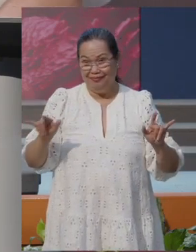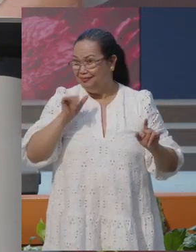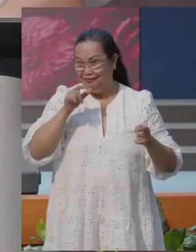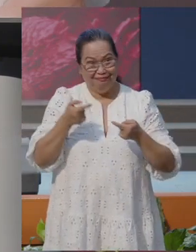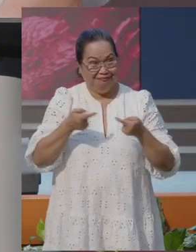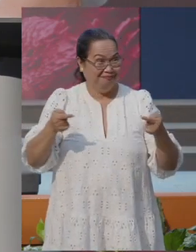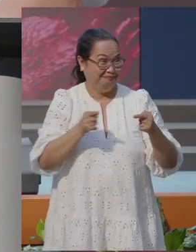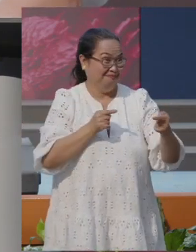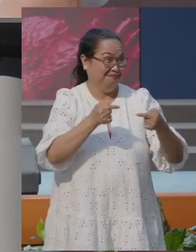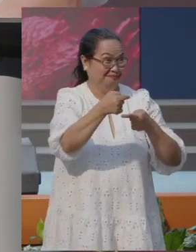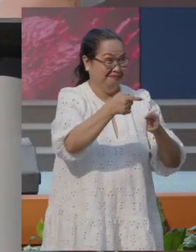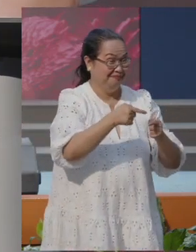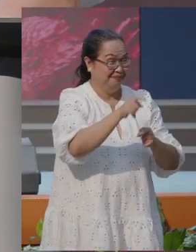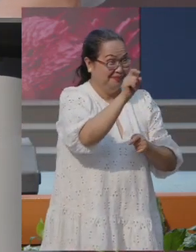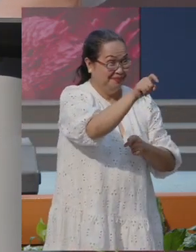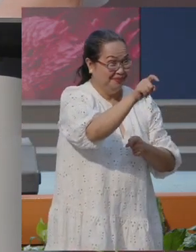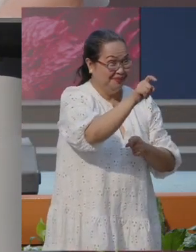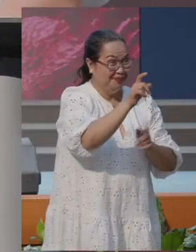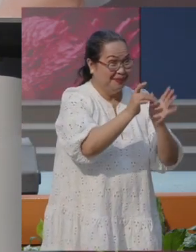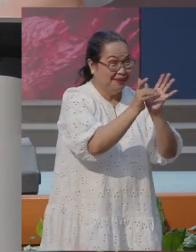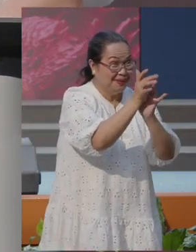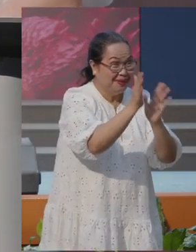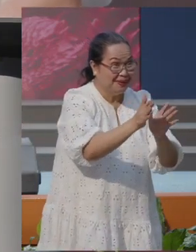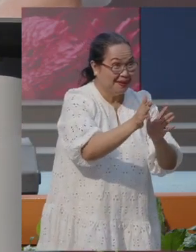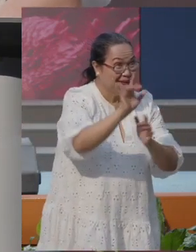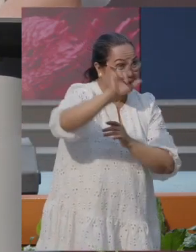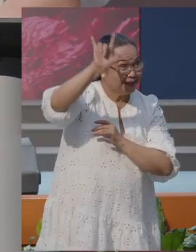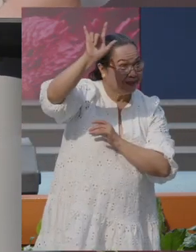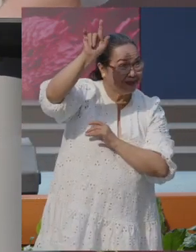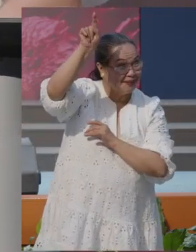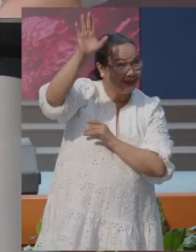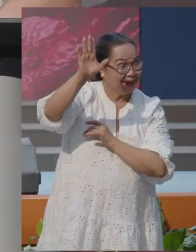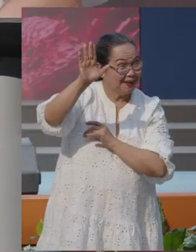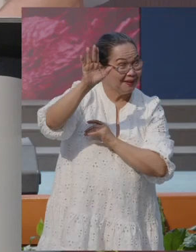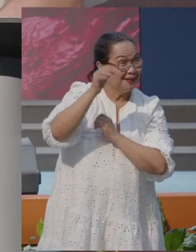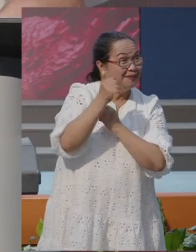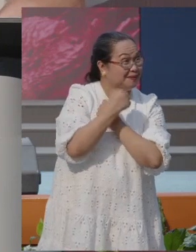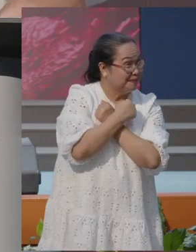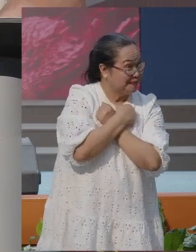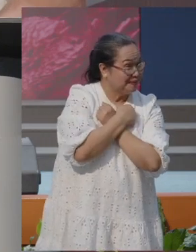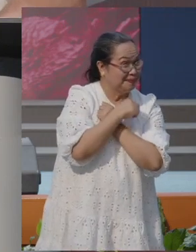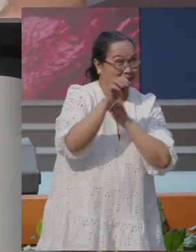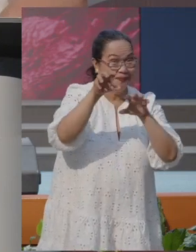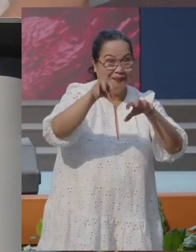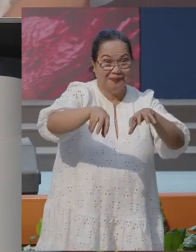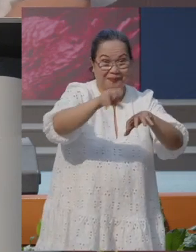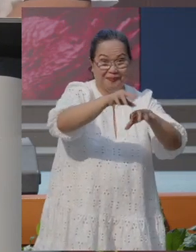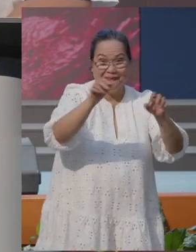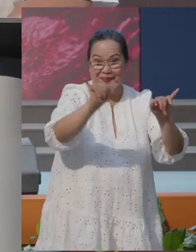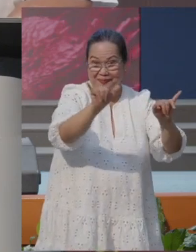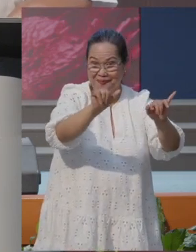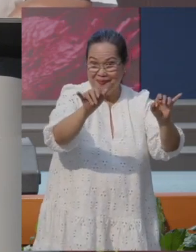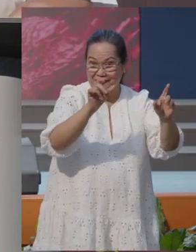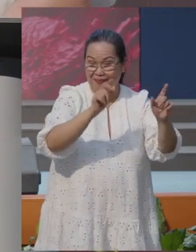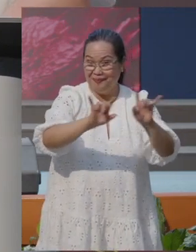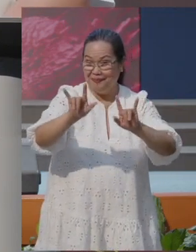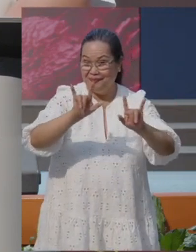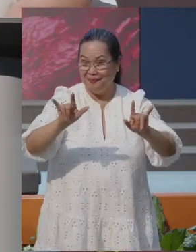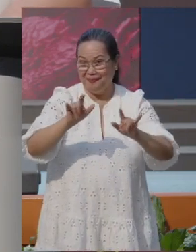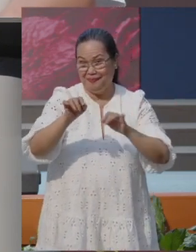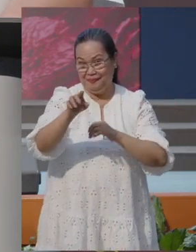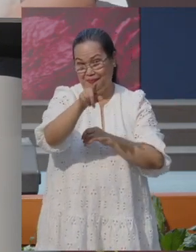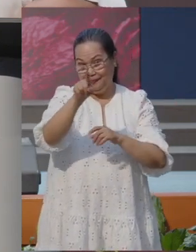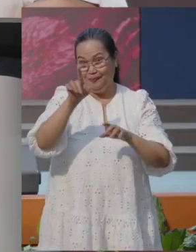So yan ang tanda ng isang Kristiyano, ang pag-ibig sa Diyos at pag-ibig sa kapwa. Ngunit kung aminin natin, mga kapatid,